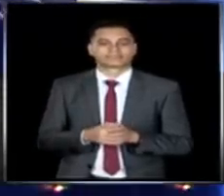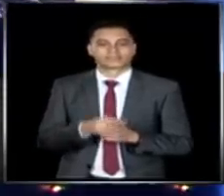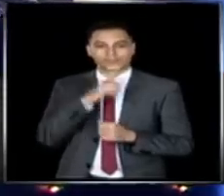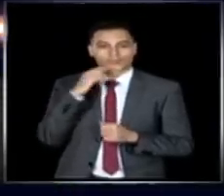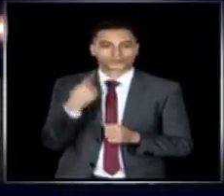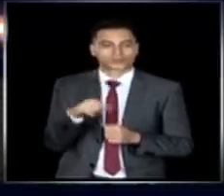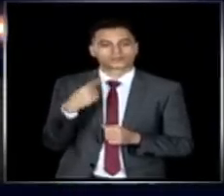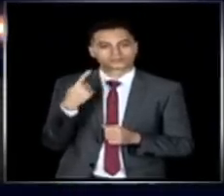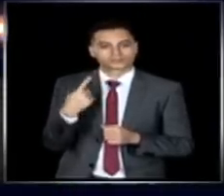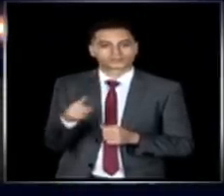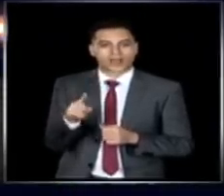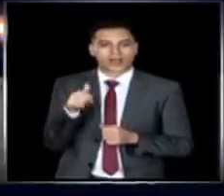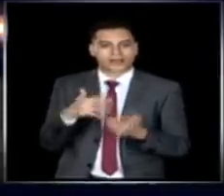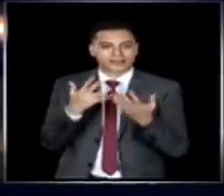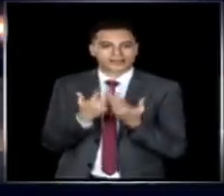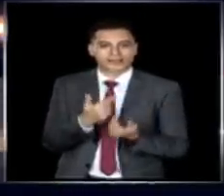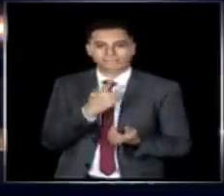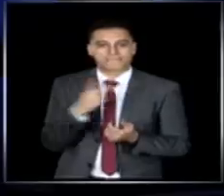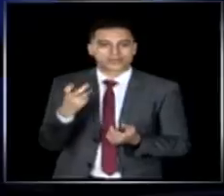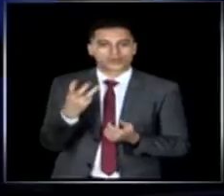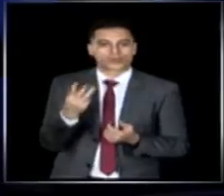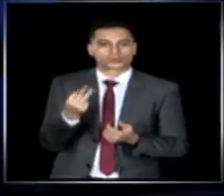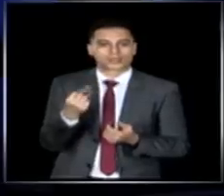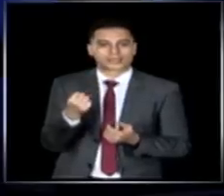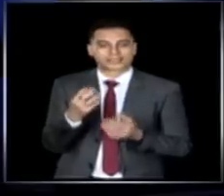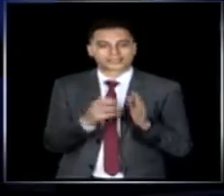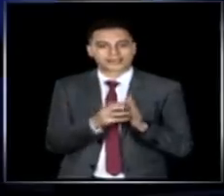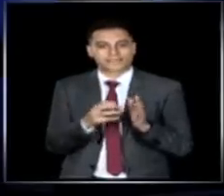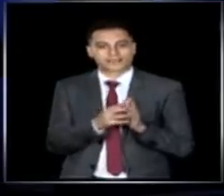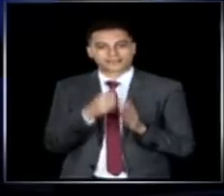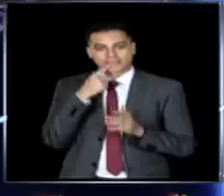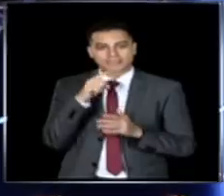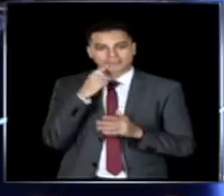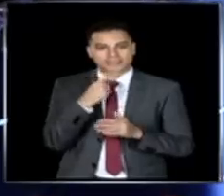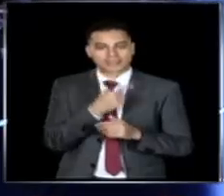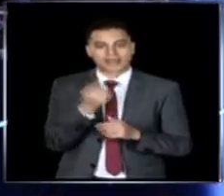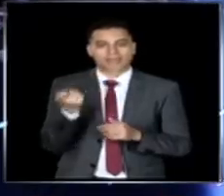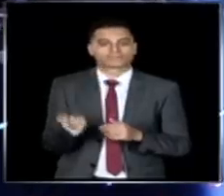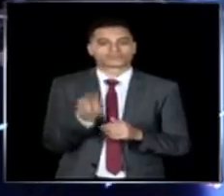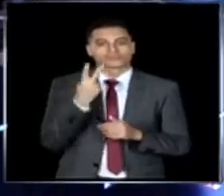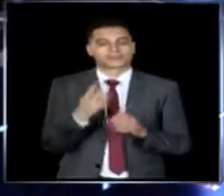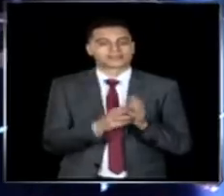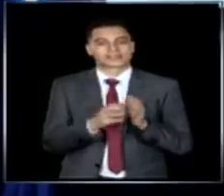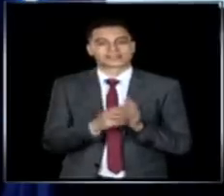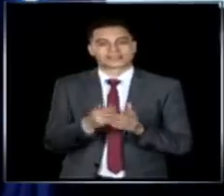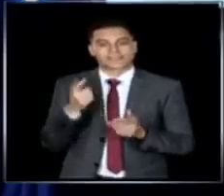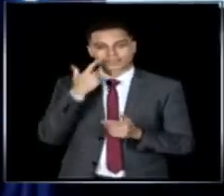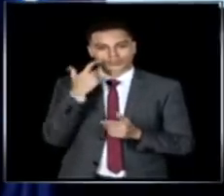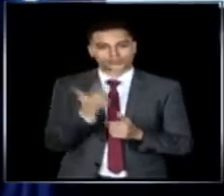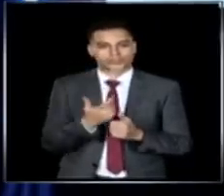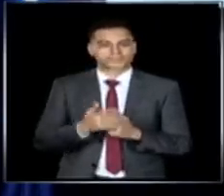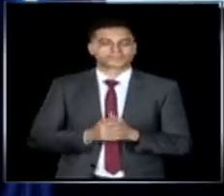روسيا هي الإجابة الصحيحة، وبكده نتيجة 230 جامعة اسكندرية، 75 جامعة عين